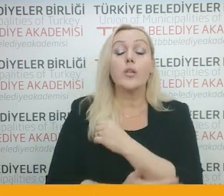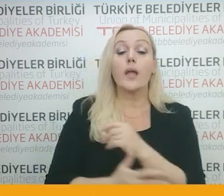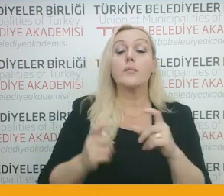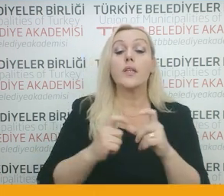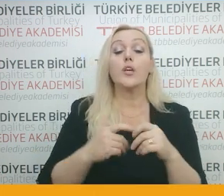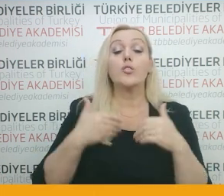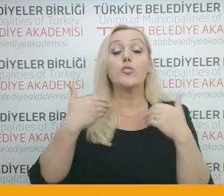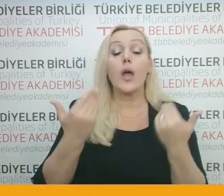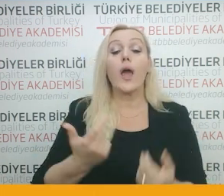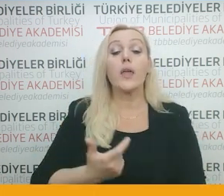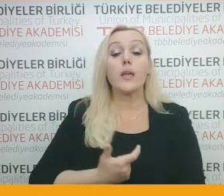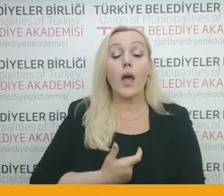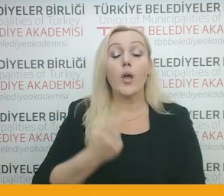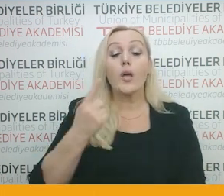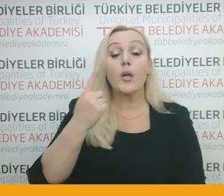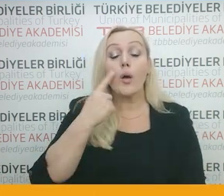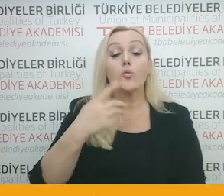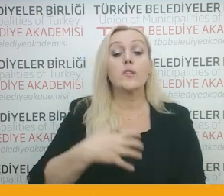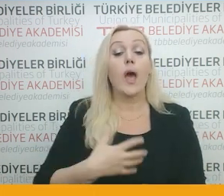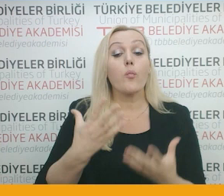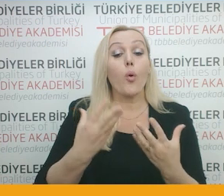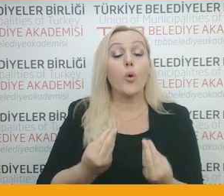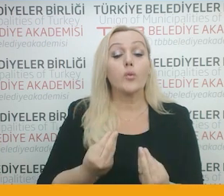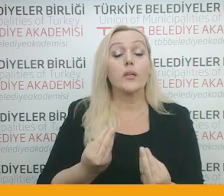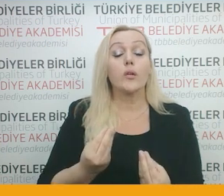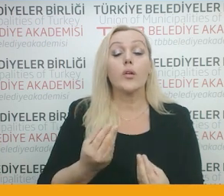Kanunu da bize kamu kaynağı olarak tarif ediyor.